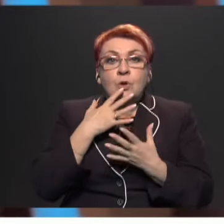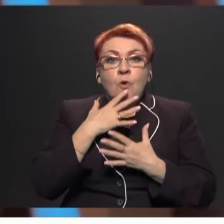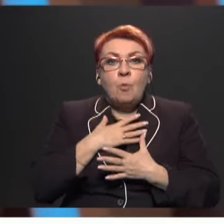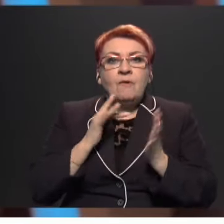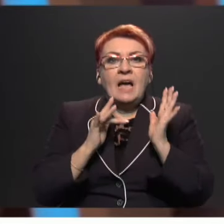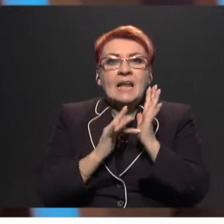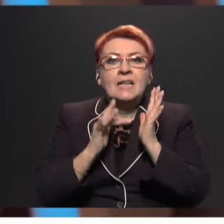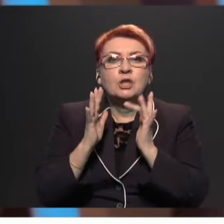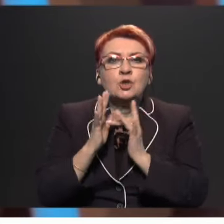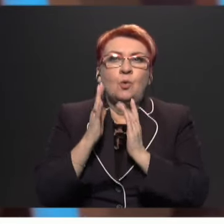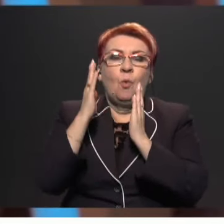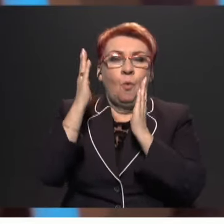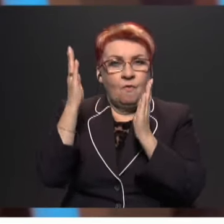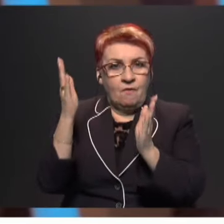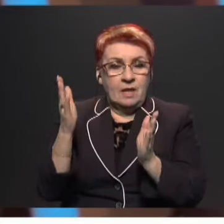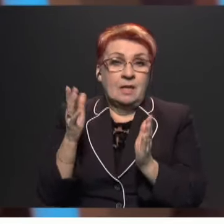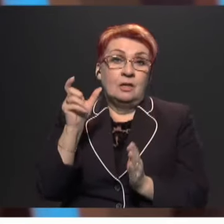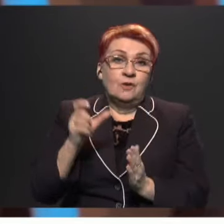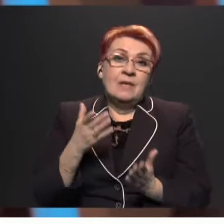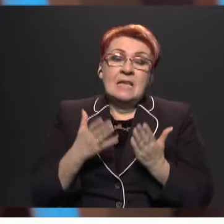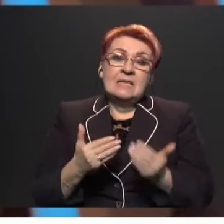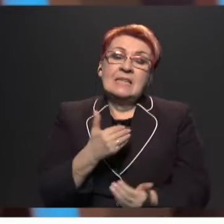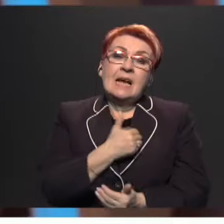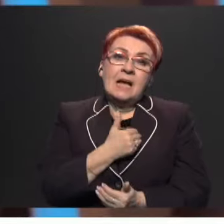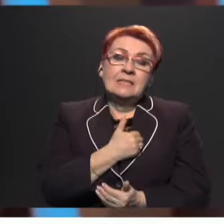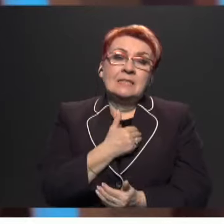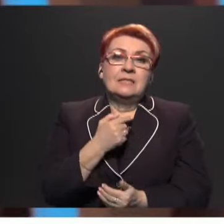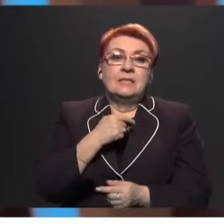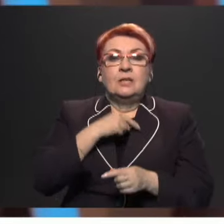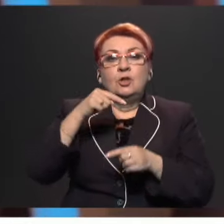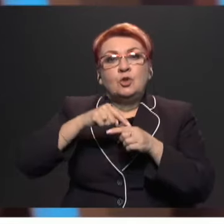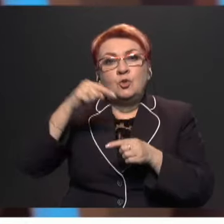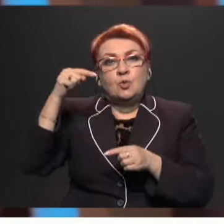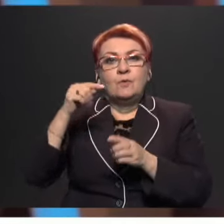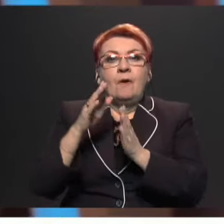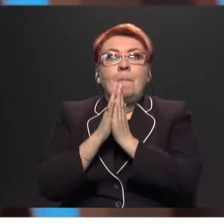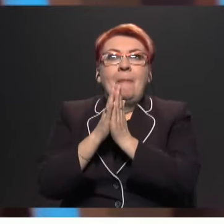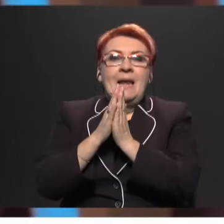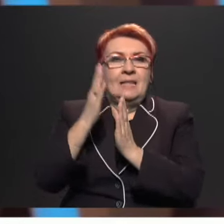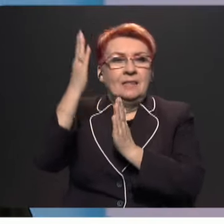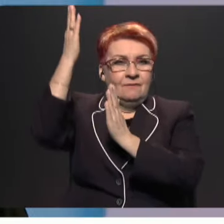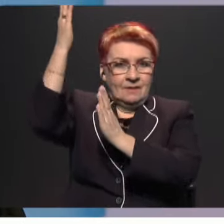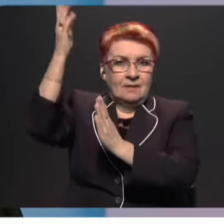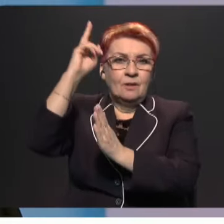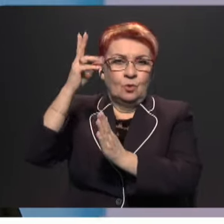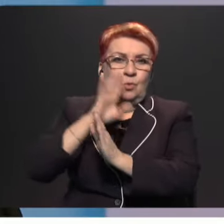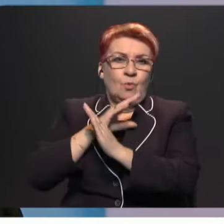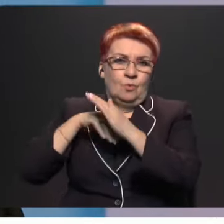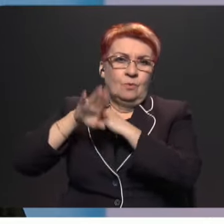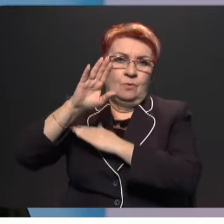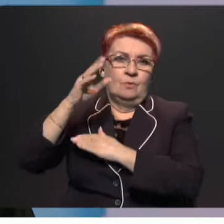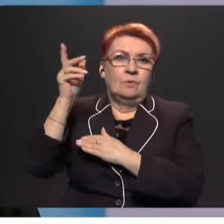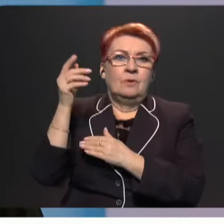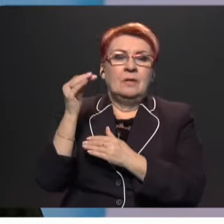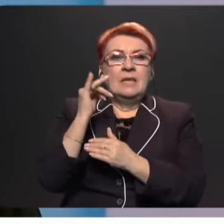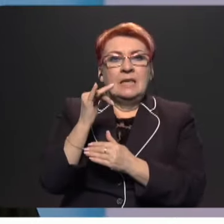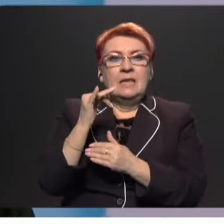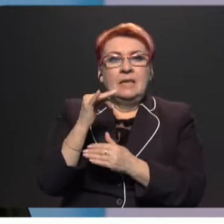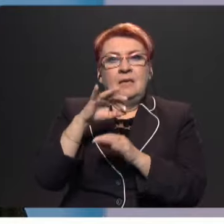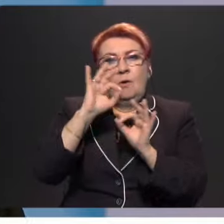плане человек, если хотите, чувствует молитвы твои и твой образ